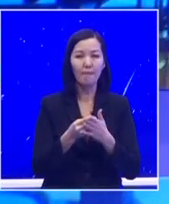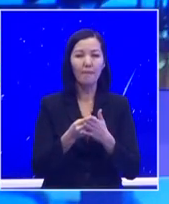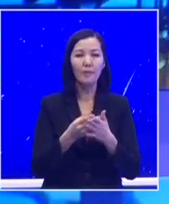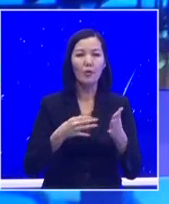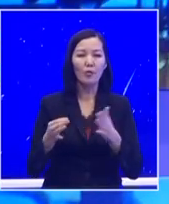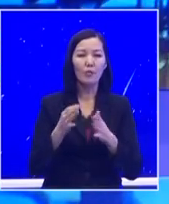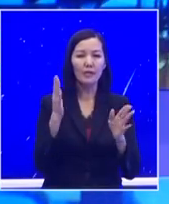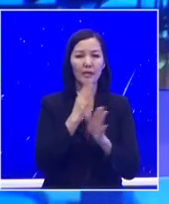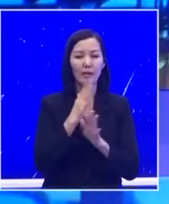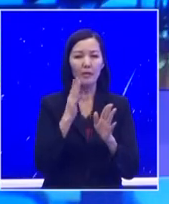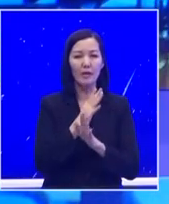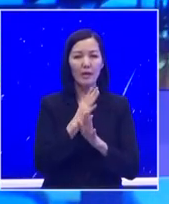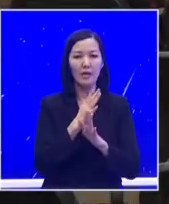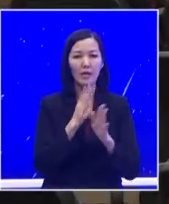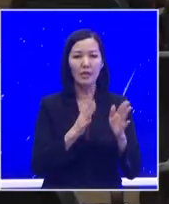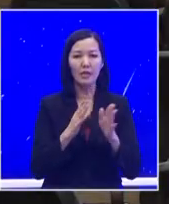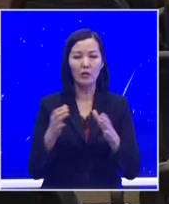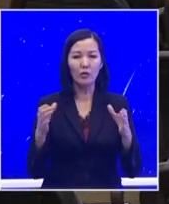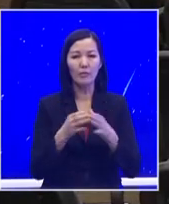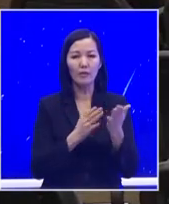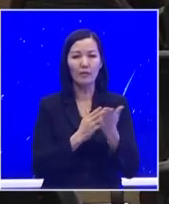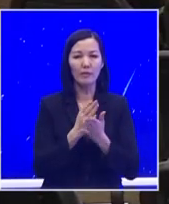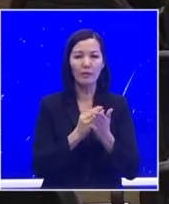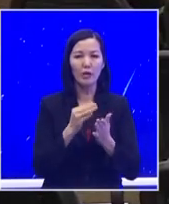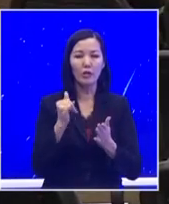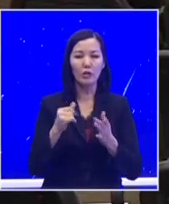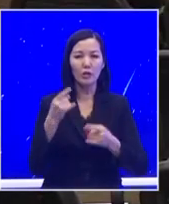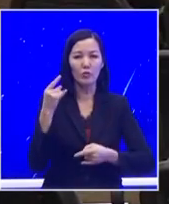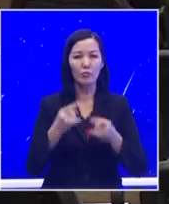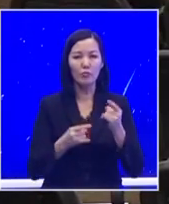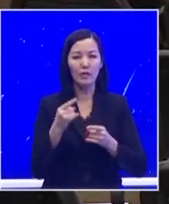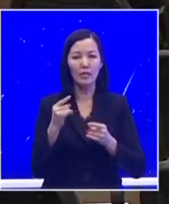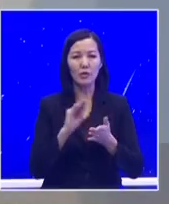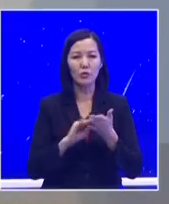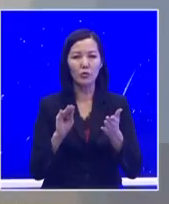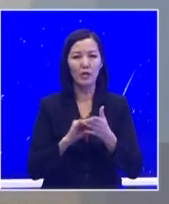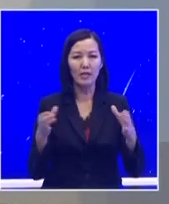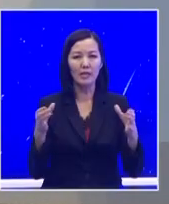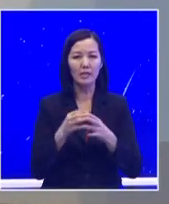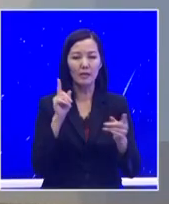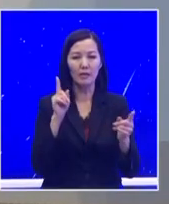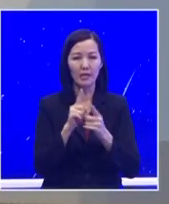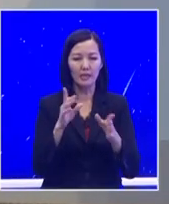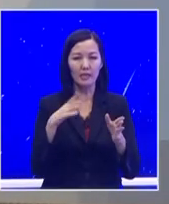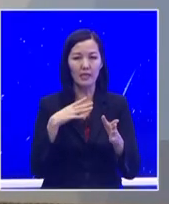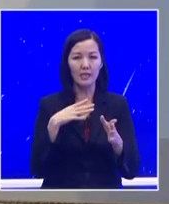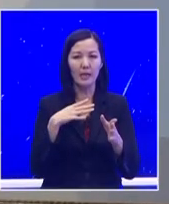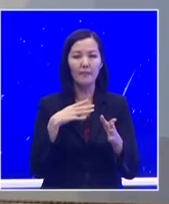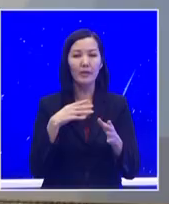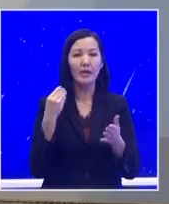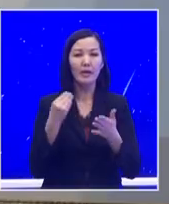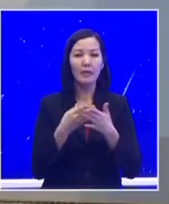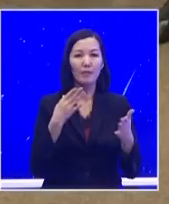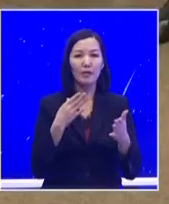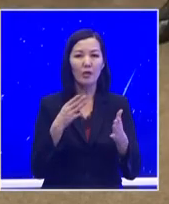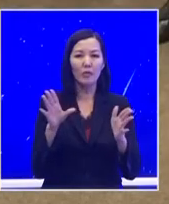туралы облыстық табиғи монополияларды реттеу департаментінің қызметкерлері Жетісу медиа диалог алаңында өткен баспасөз жиынында